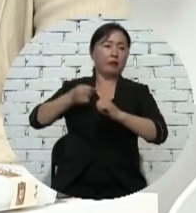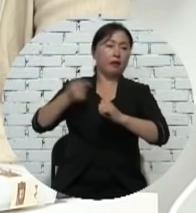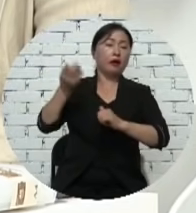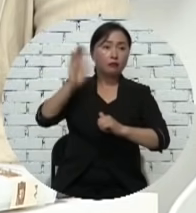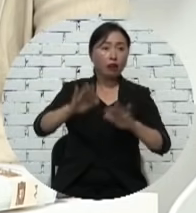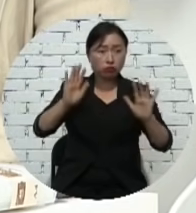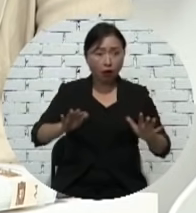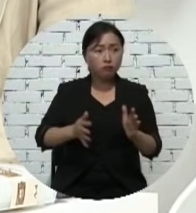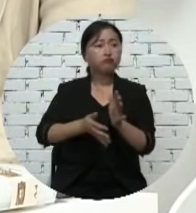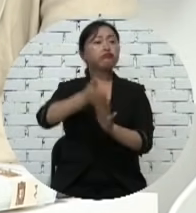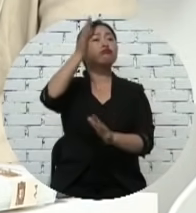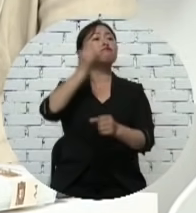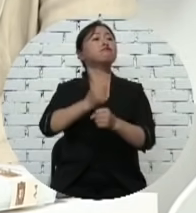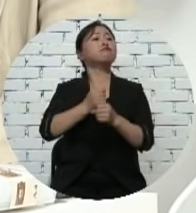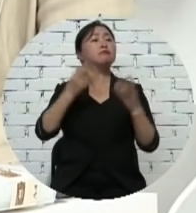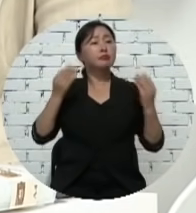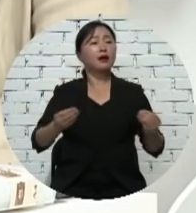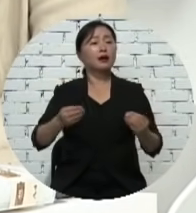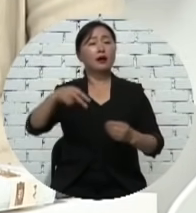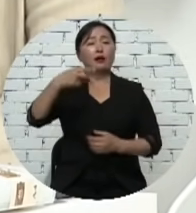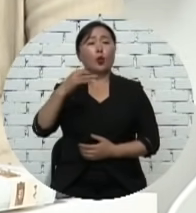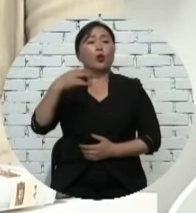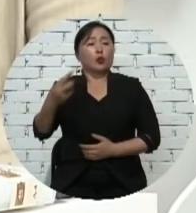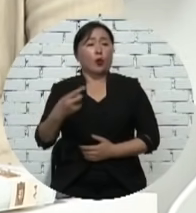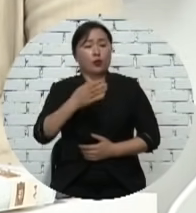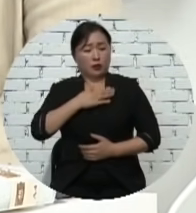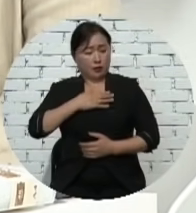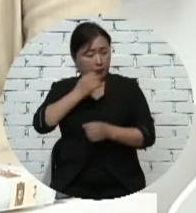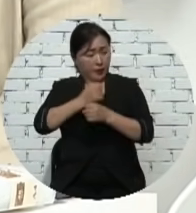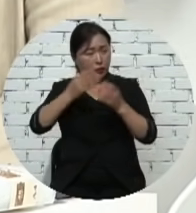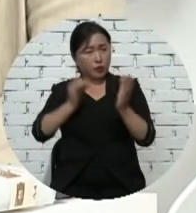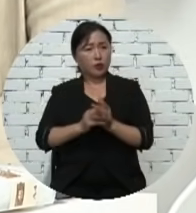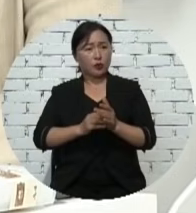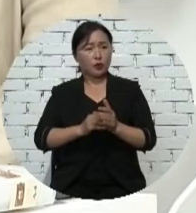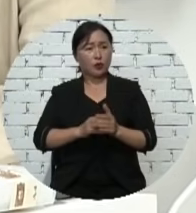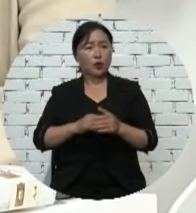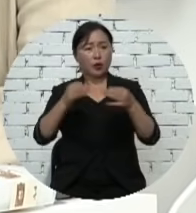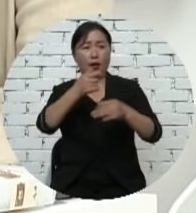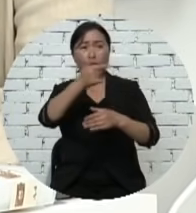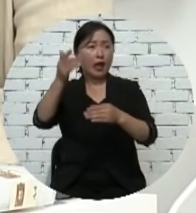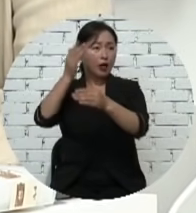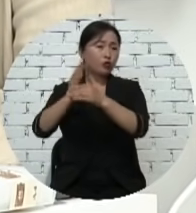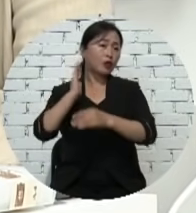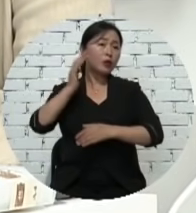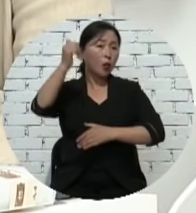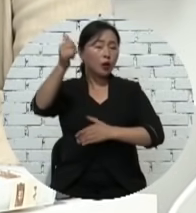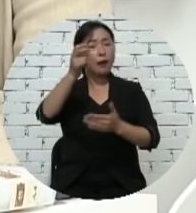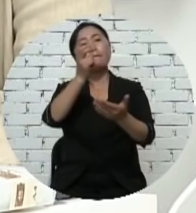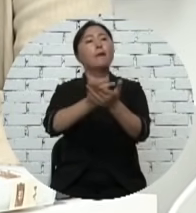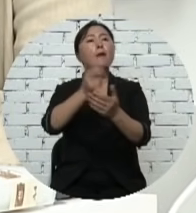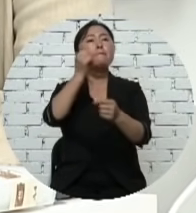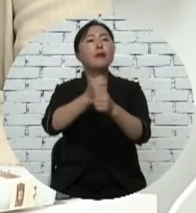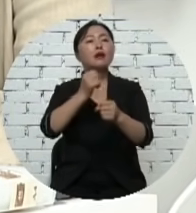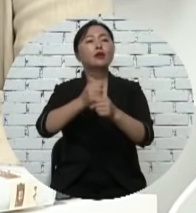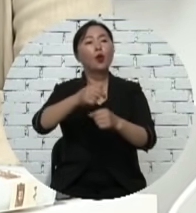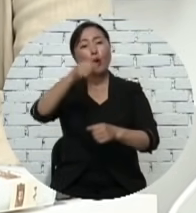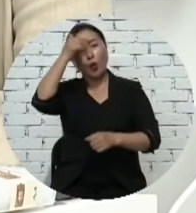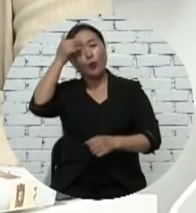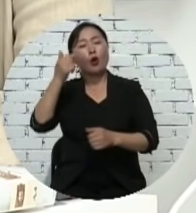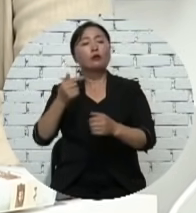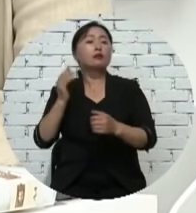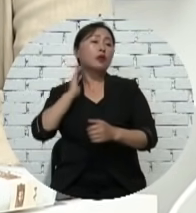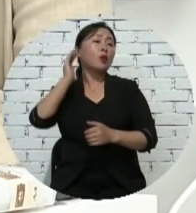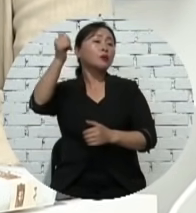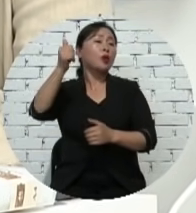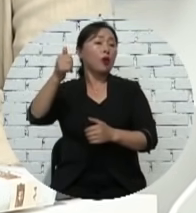있잖아요. 제가 다 한 거예요. 그 김대중 대통령하고 법을 경제자유국법을 만들고 노무현 대통령한테 지정을 받아서